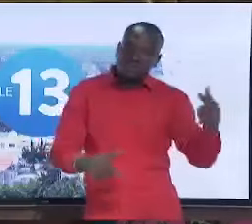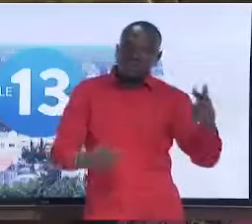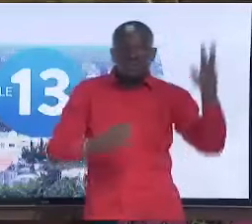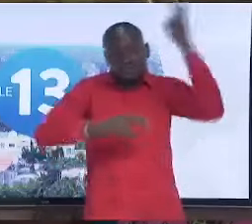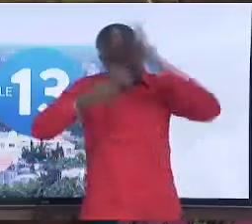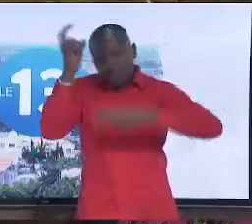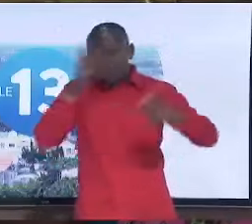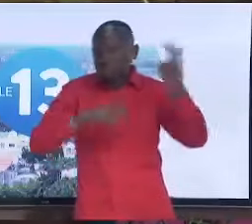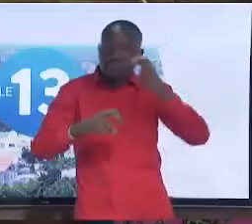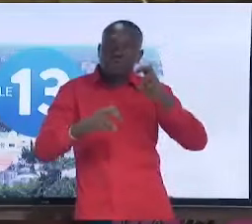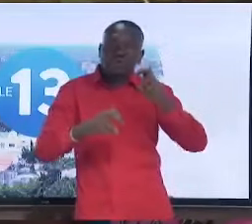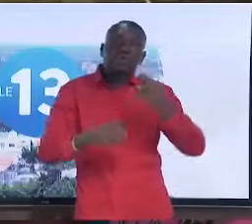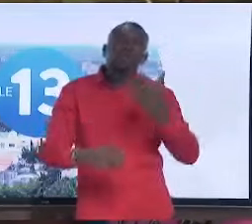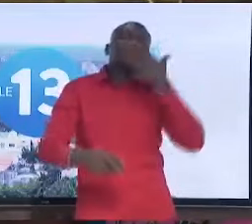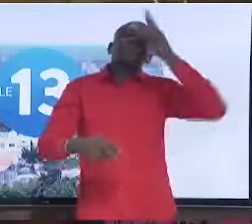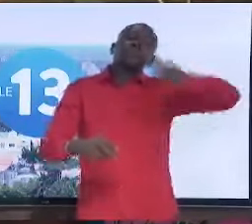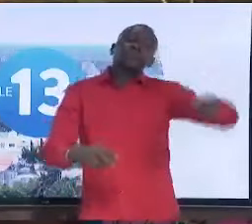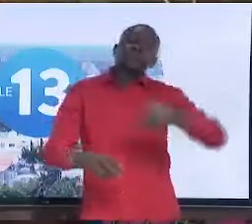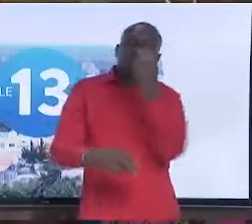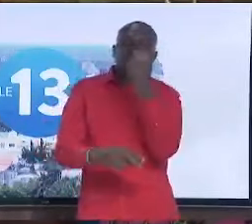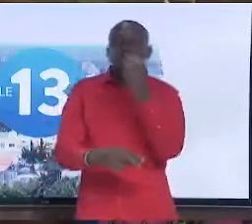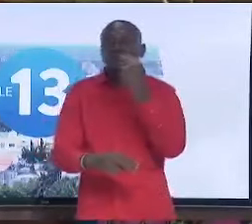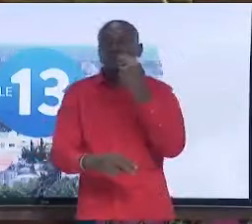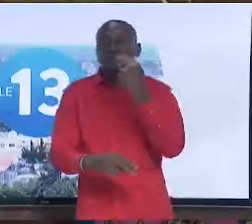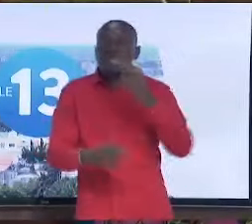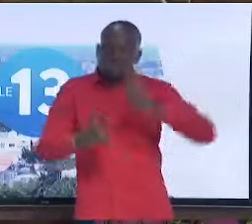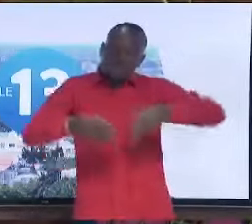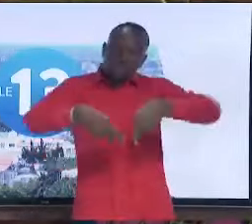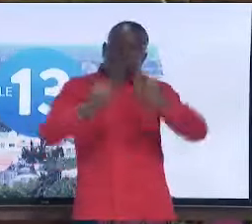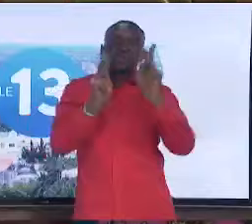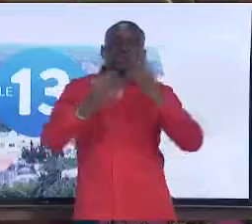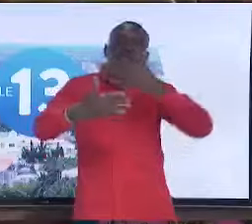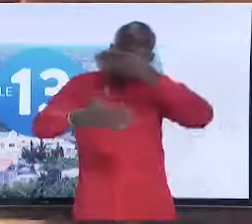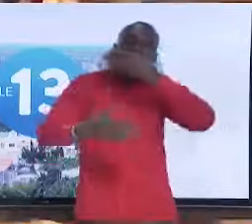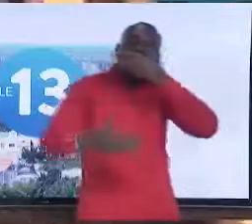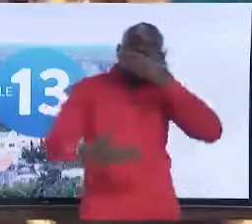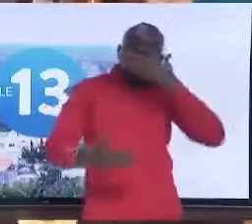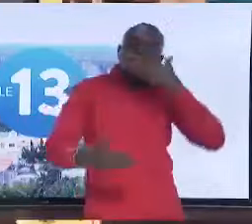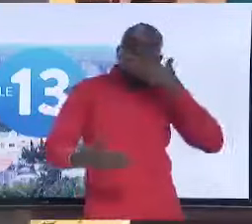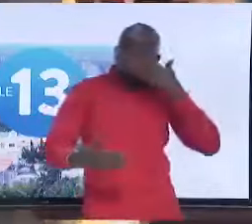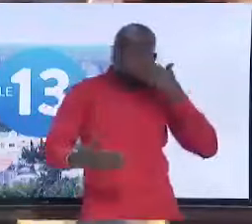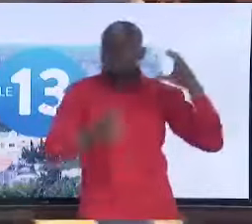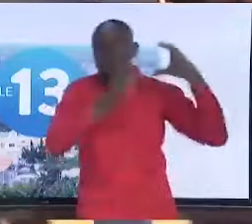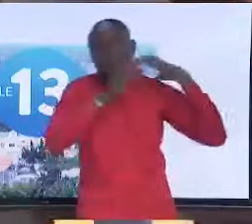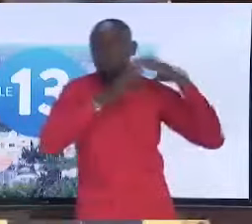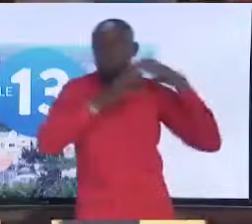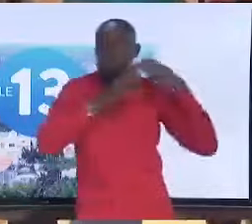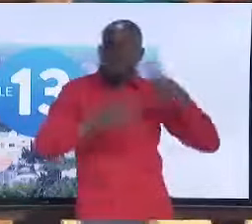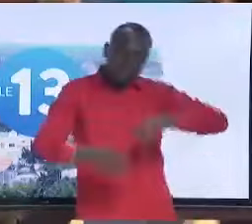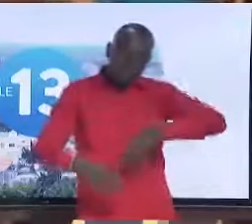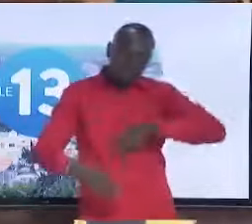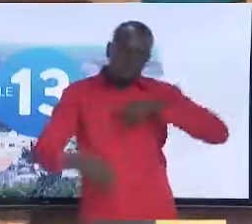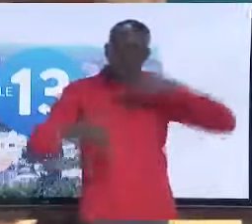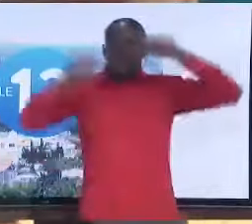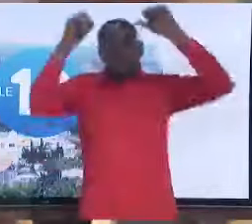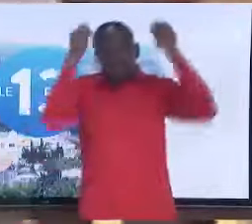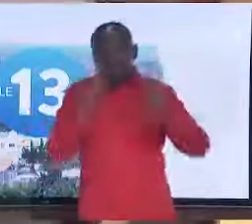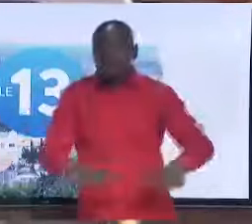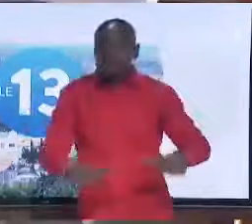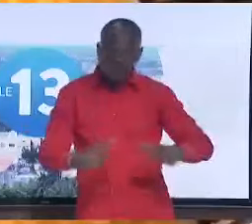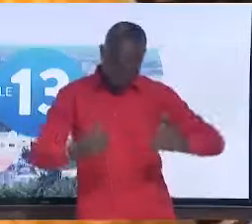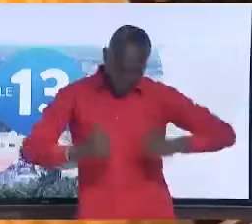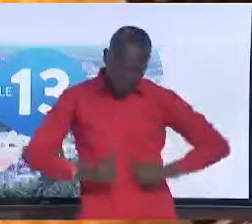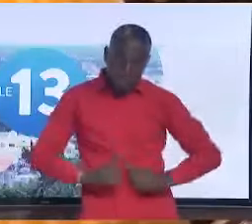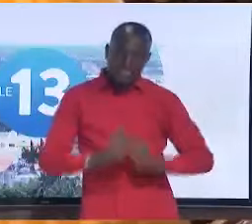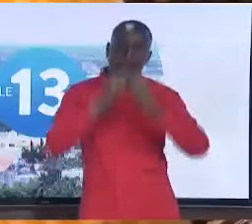pour la malnutrition, ça va permettre une meilleure prise en charge. Une campagne rendue possible grâce à l'accompagnement